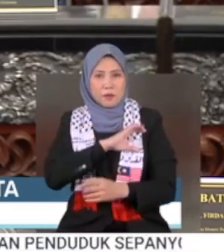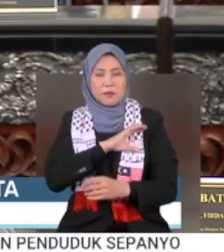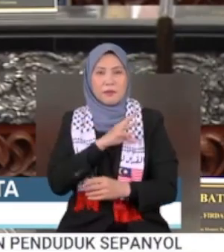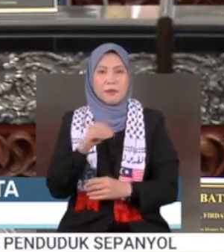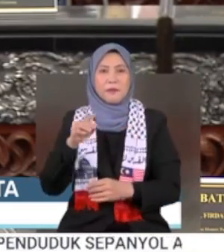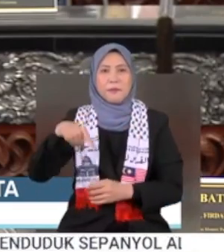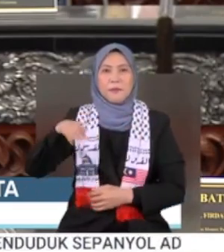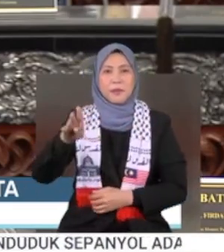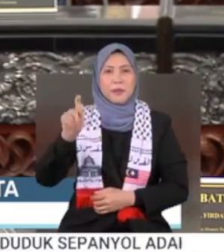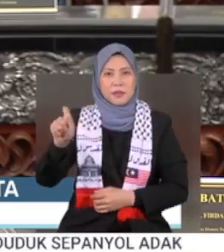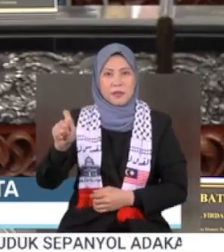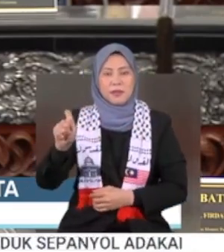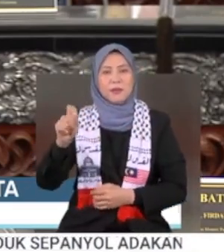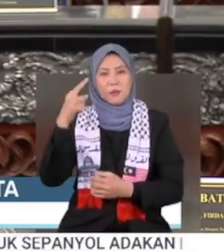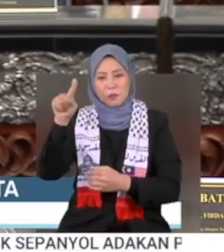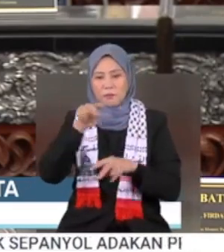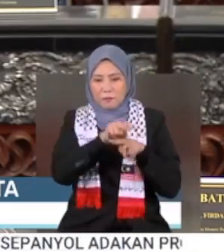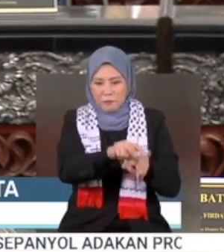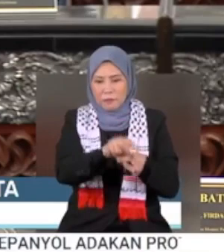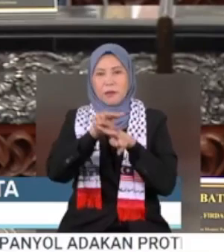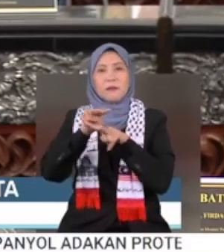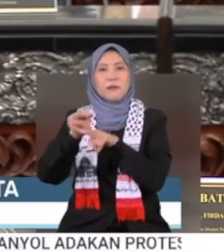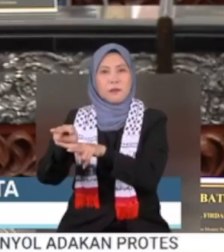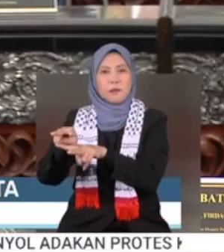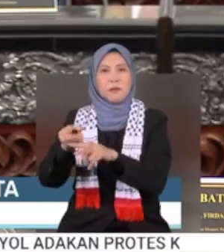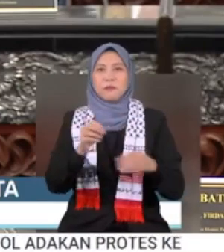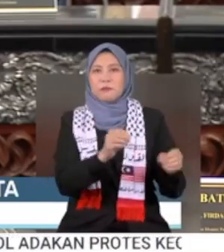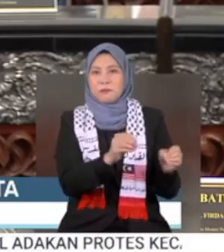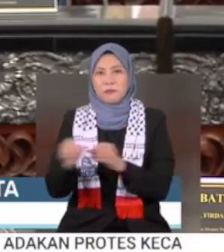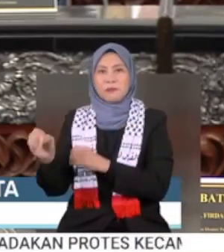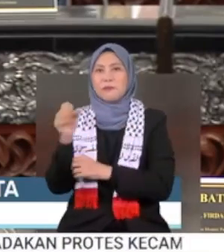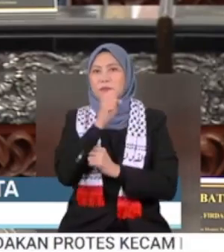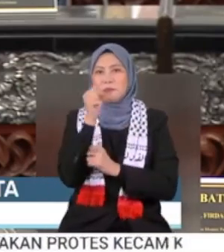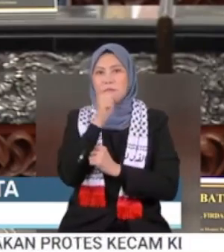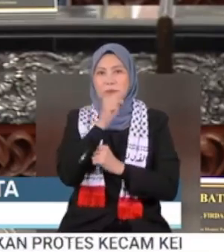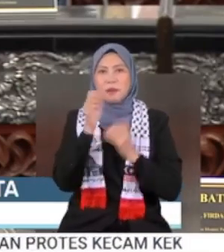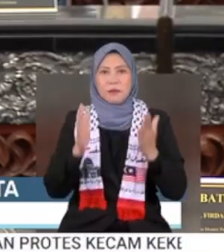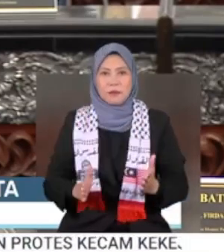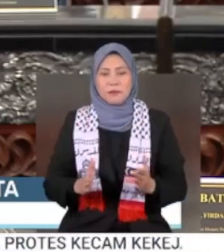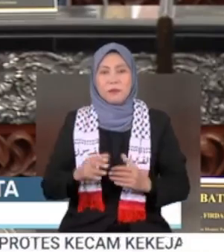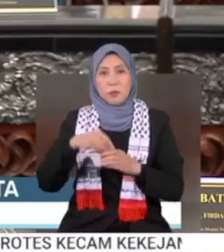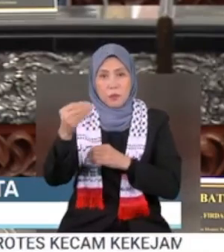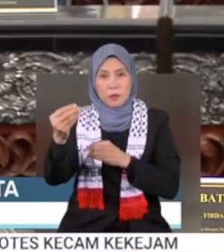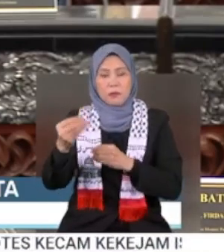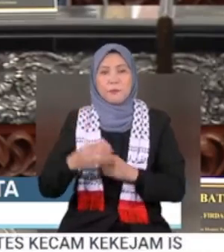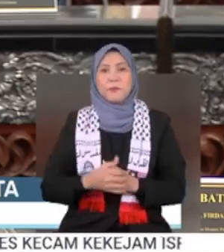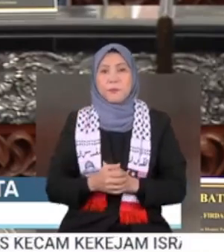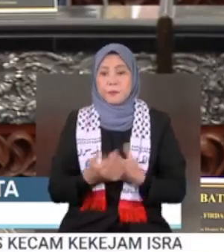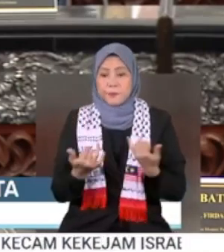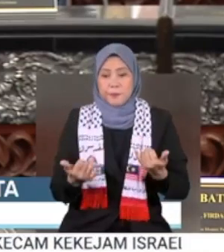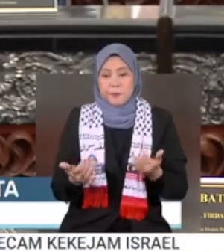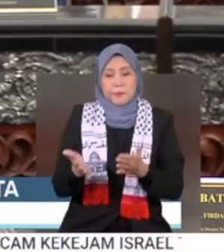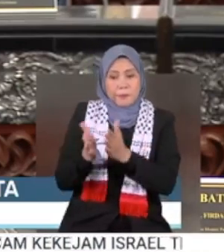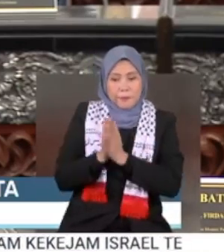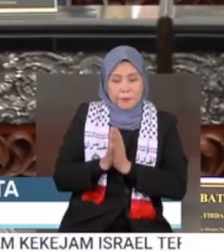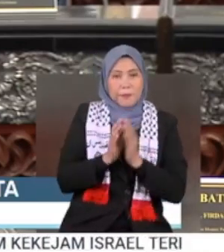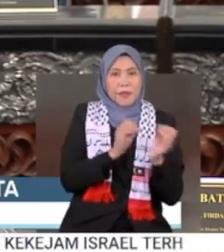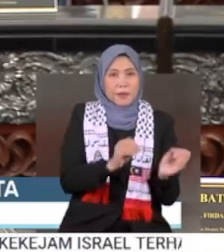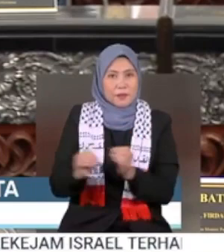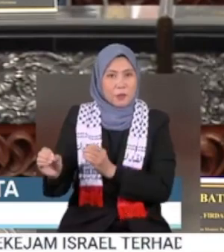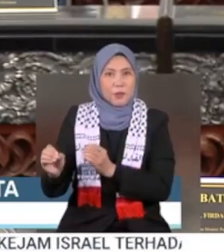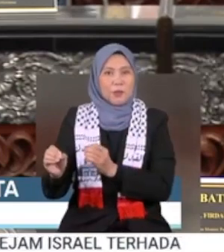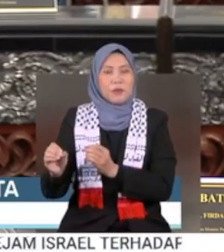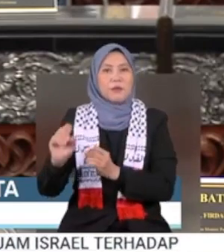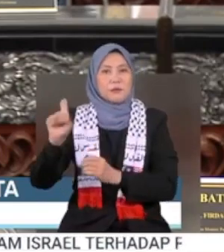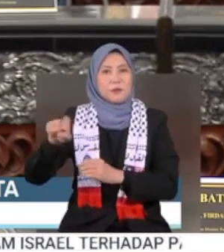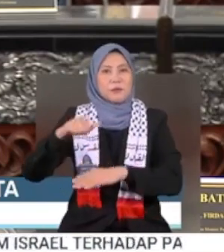daripada PBT untuklah memantau penganjuran konsert tersebut selain daripada itu kami juga sekarang telah minta penganjur untuk